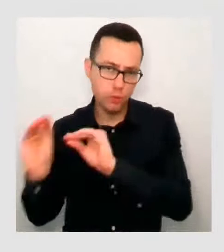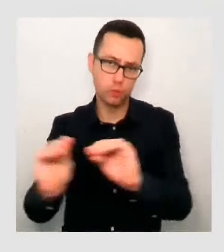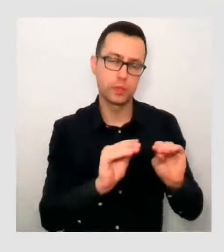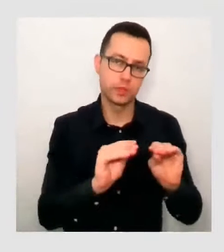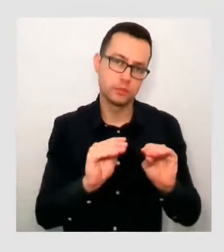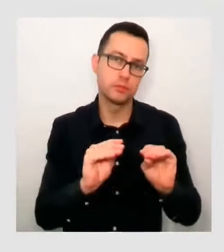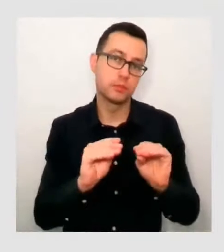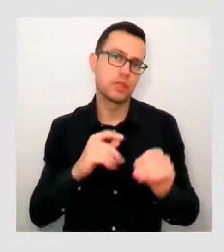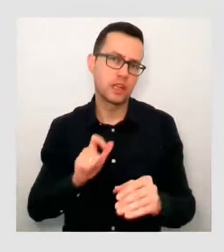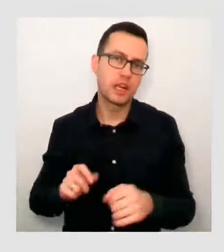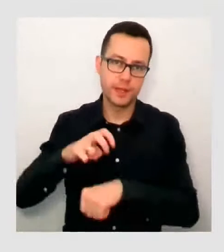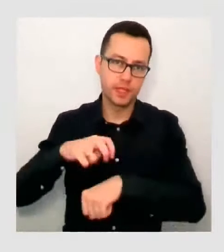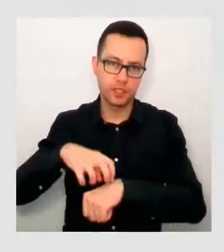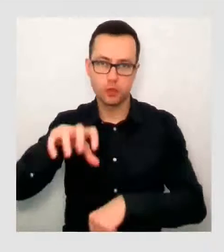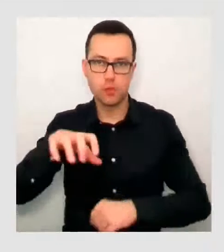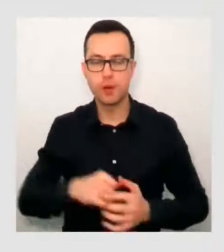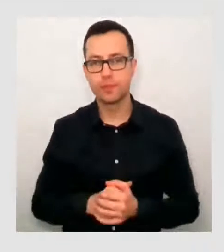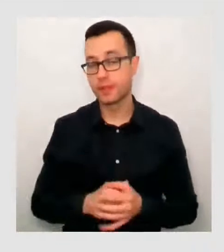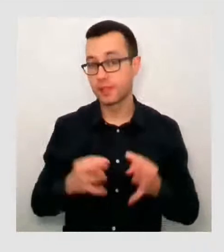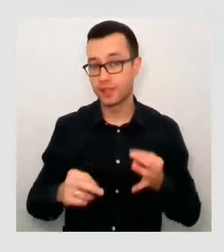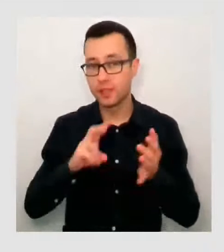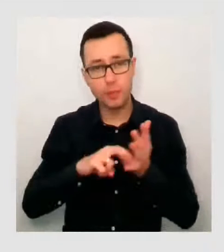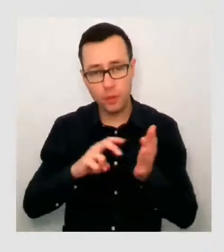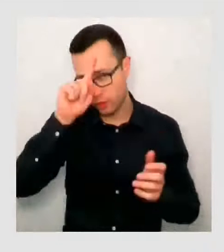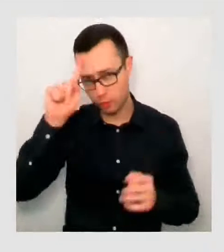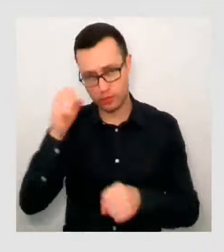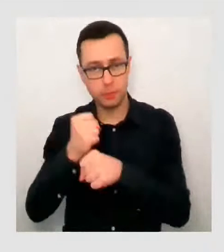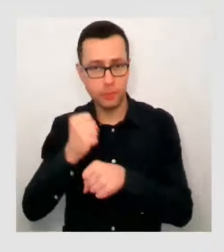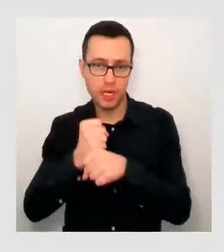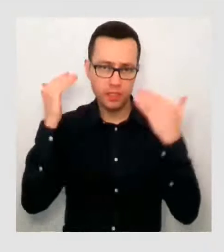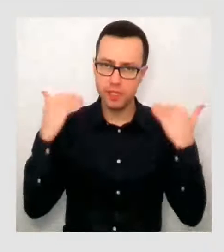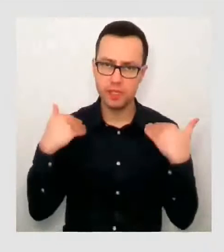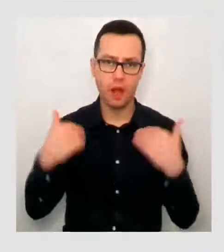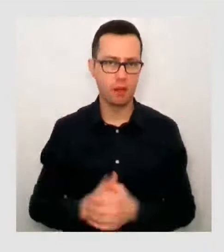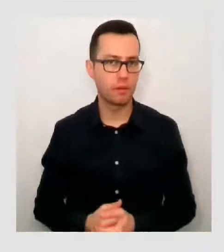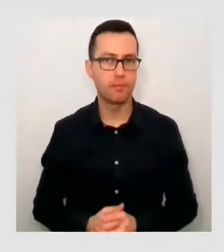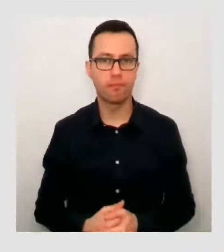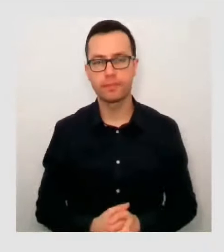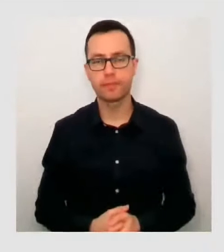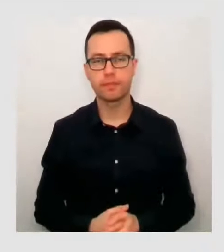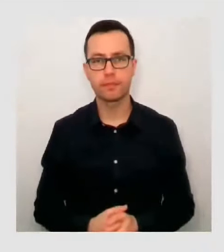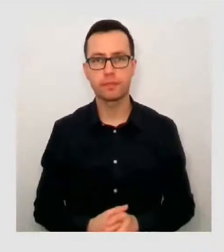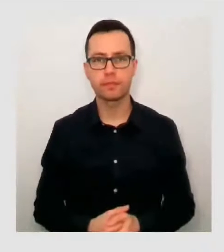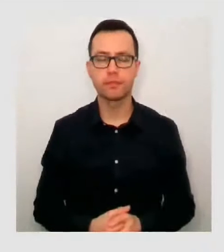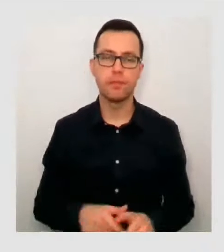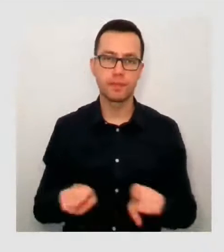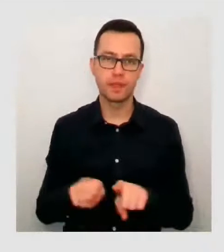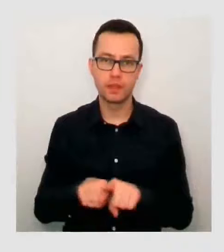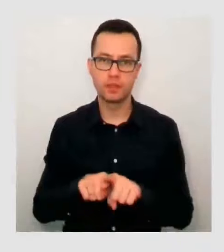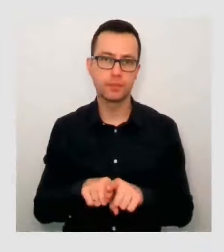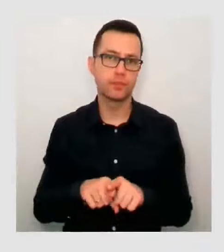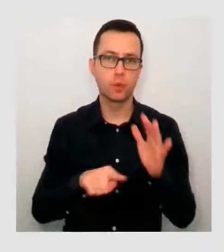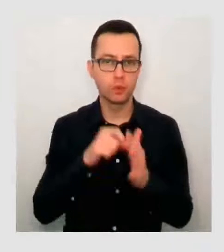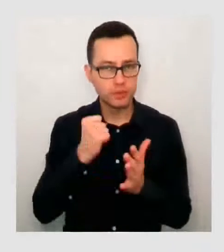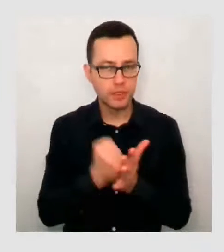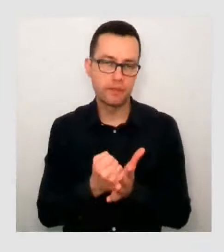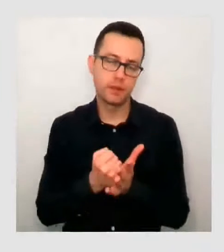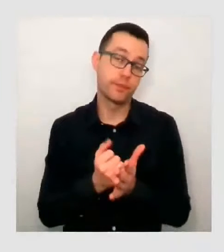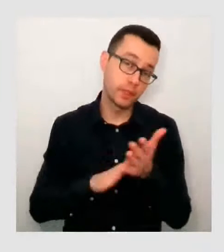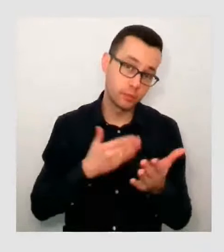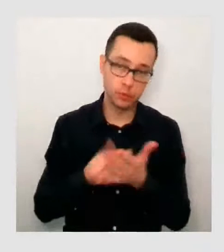medycznej. Są też takie rozstrzygnięcia ustawowe, które są wynikiem na przykład podniesienia płacy minimalnej czy